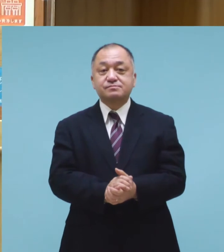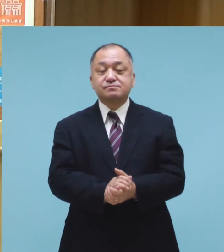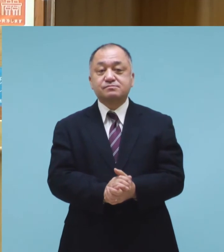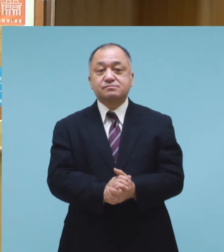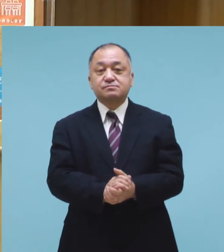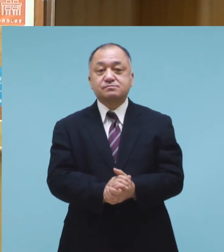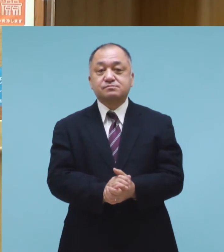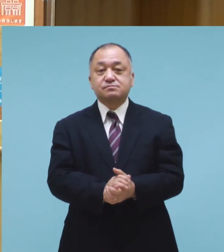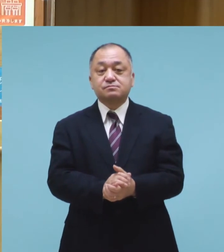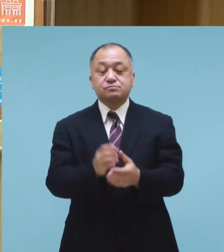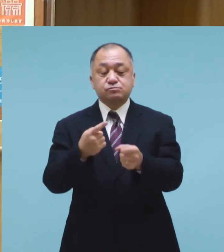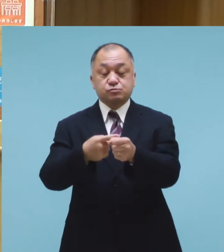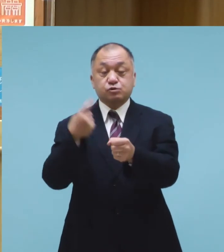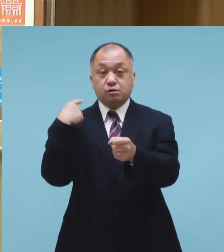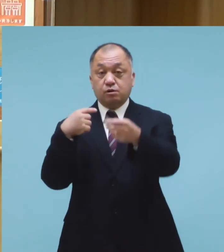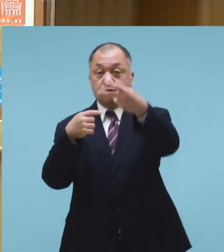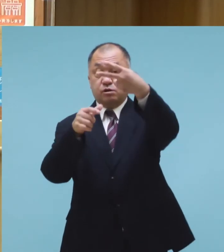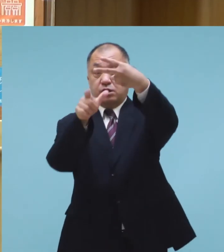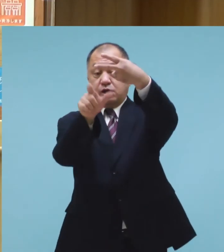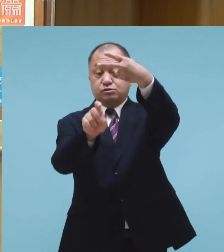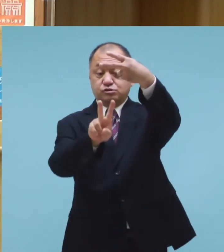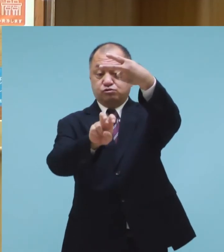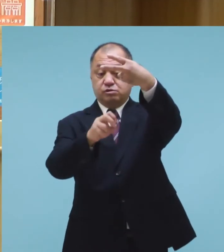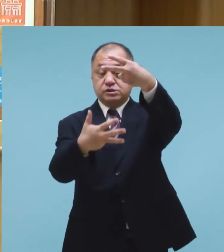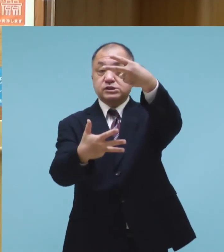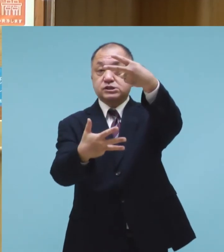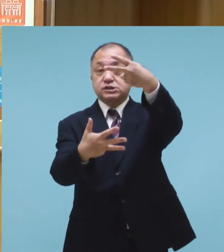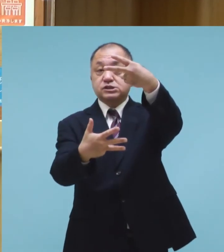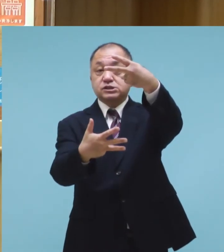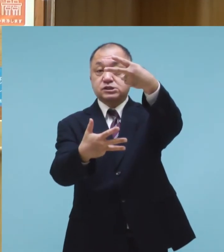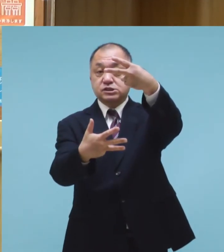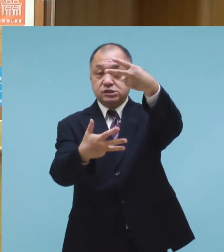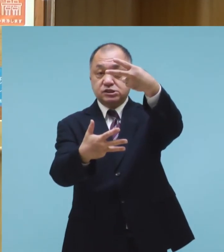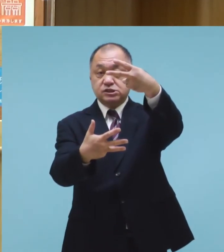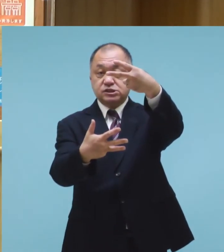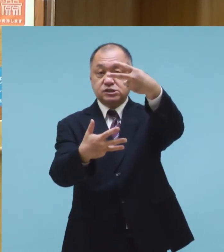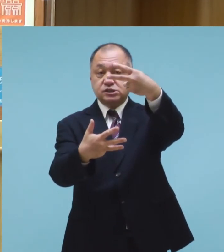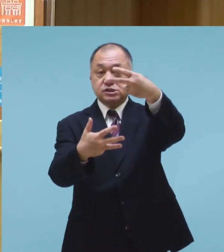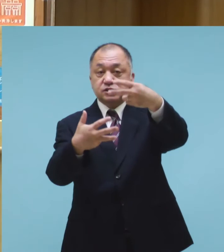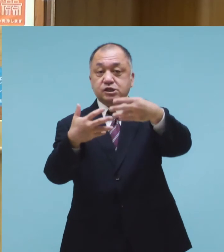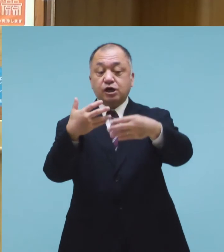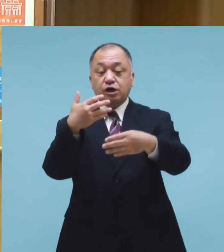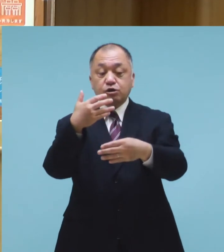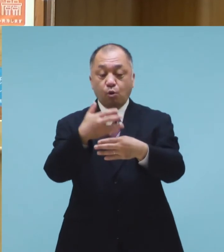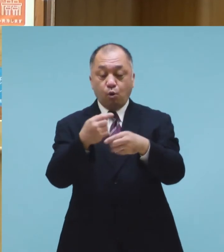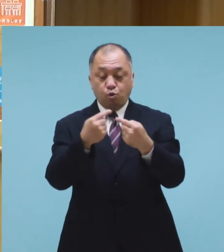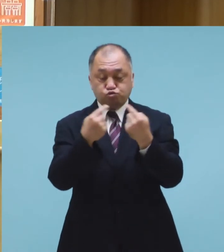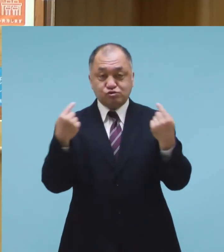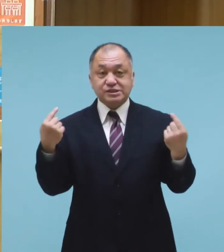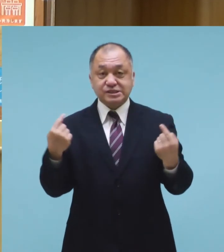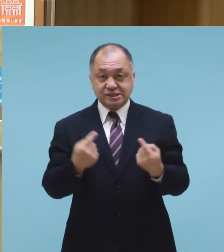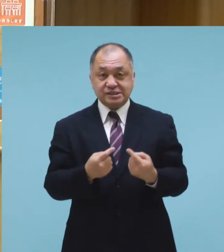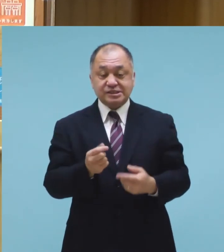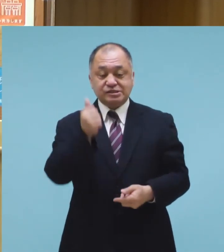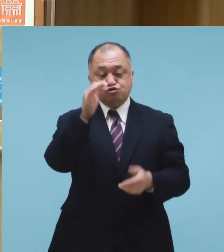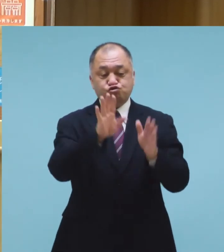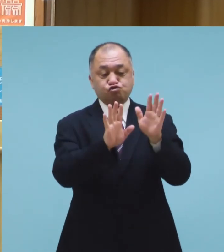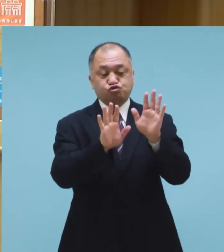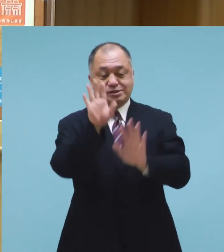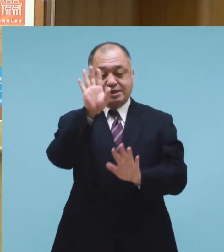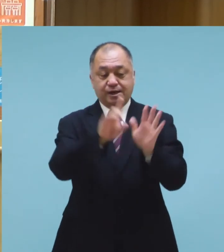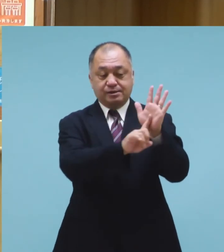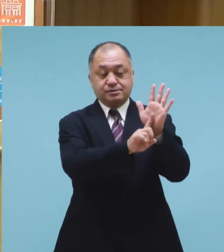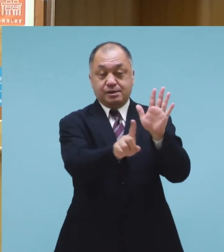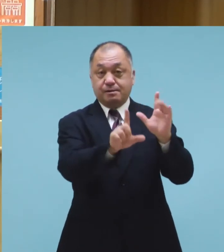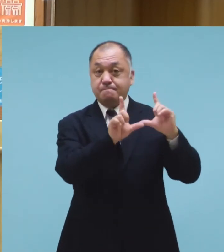の2月28日に道独自の緊急事態宣言を 知事出されましたけども、その